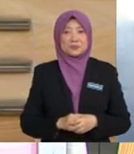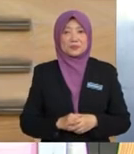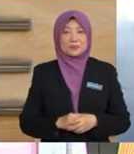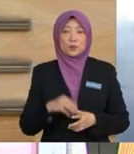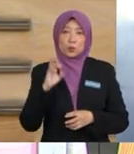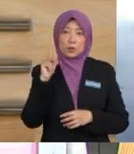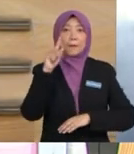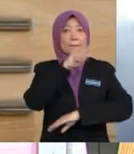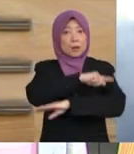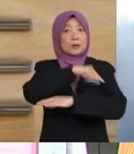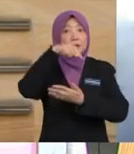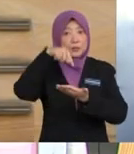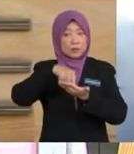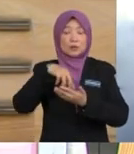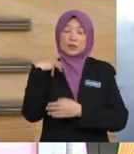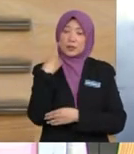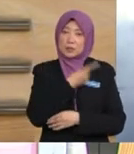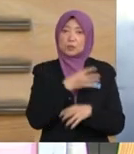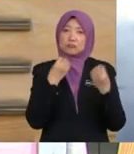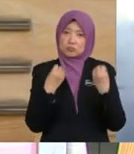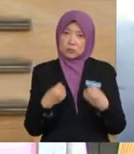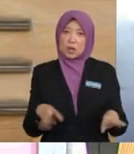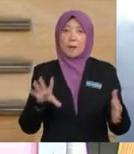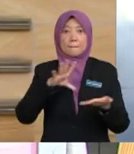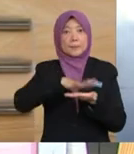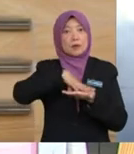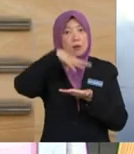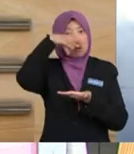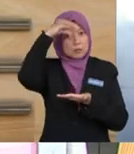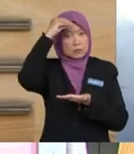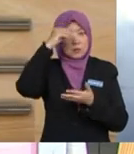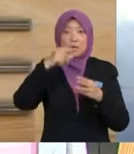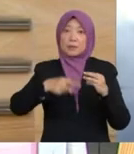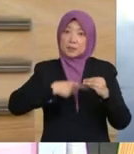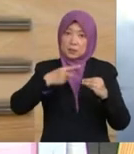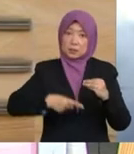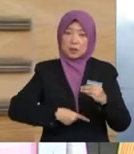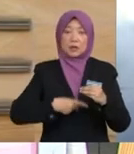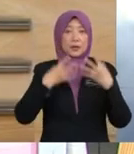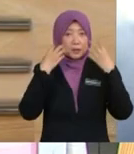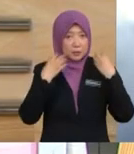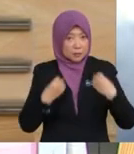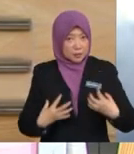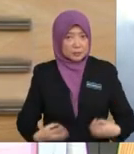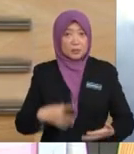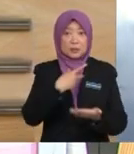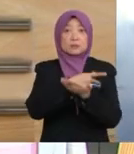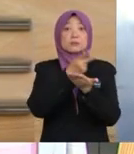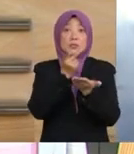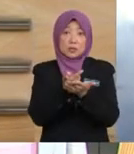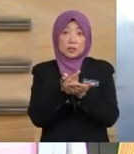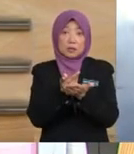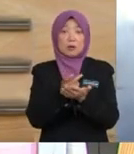Okey, hari ini kita dah telah belajar, telah meneroka tentang hiasan kek. Okey, kek yang